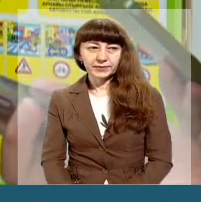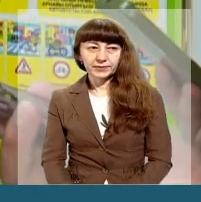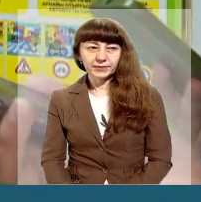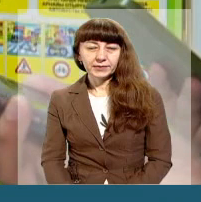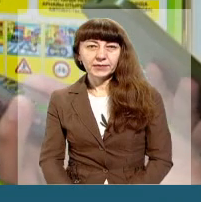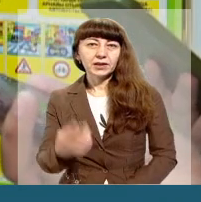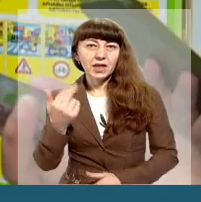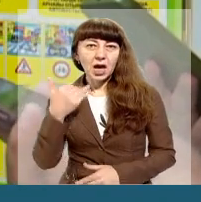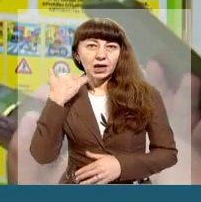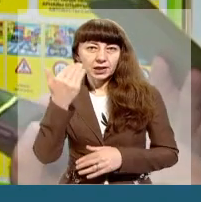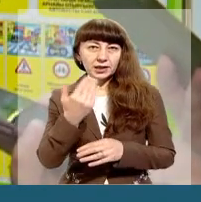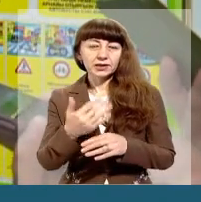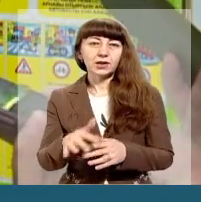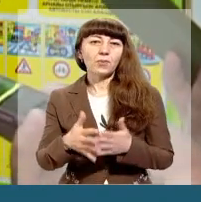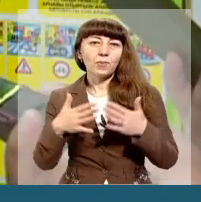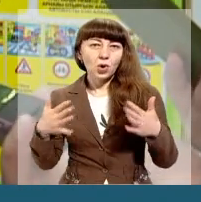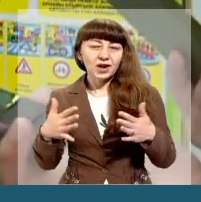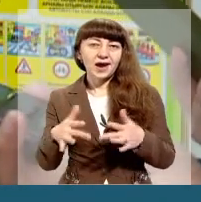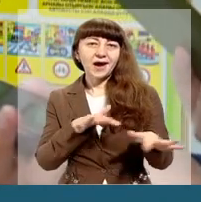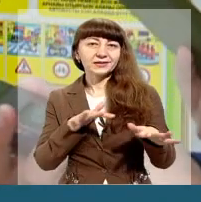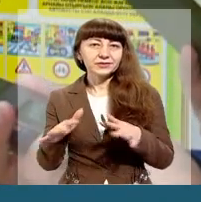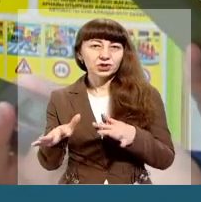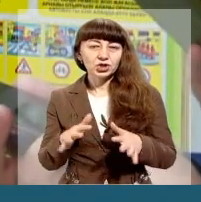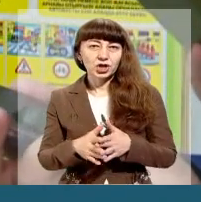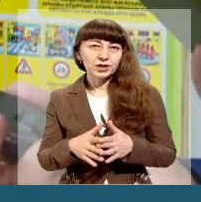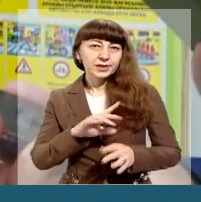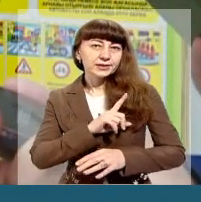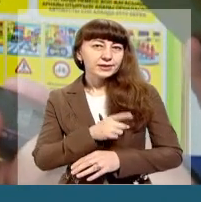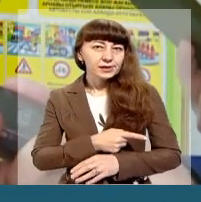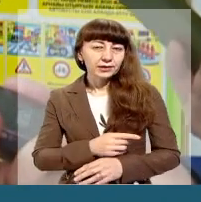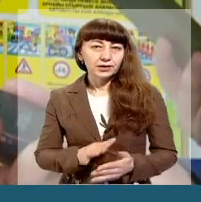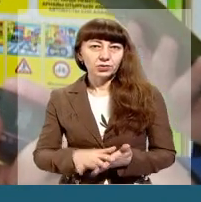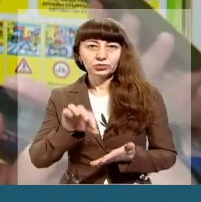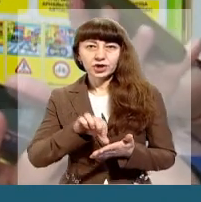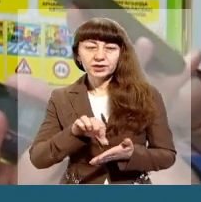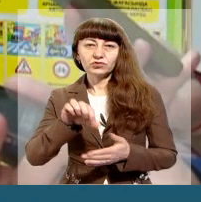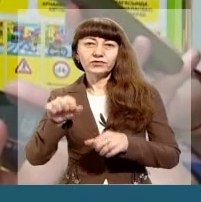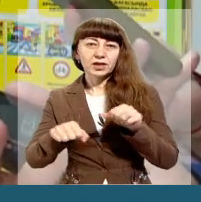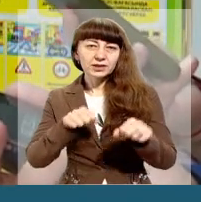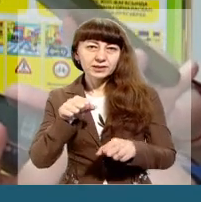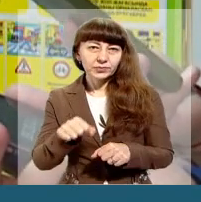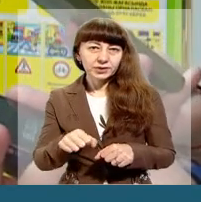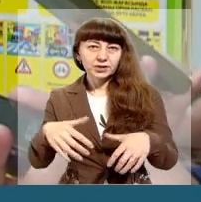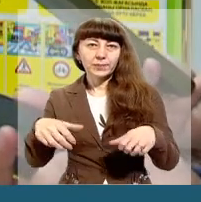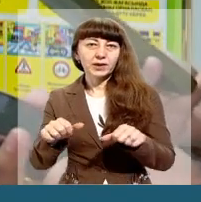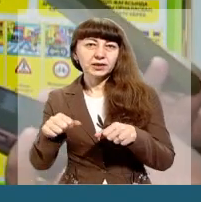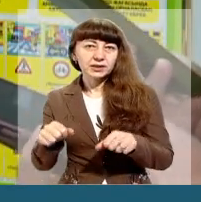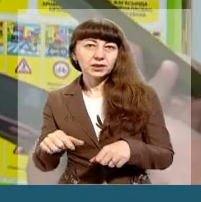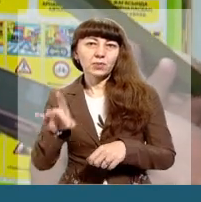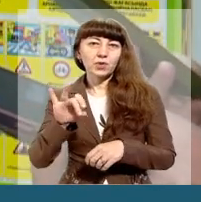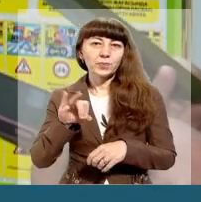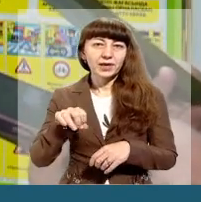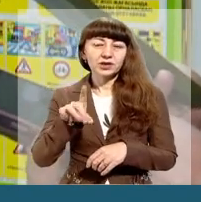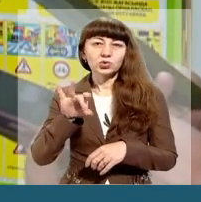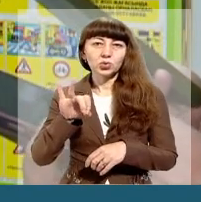летний период становится движение интенсивное. На дороге появляются такие участники, как велосипедисты, управляющие мопедами,